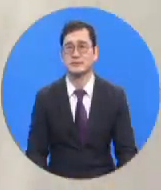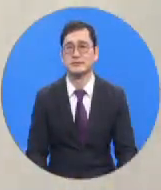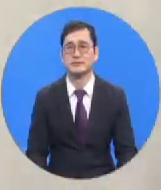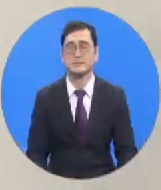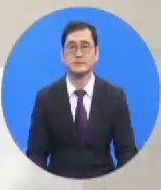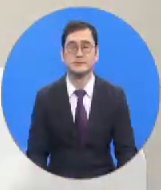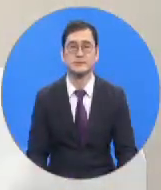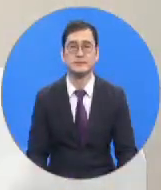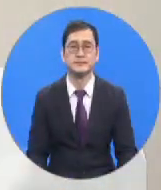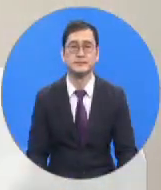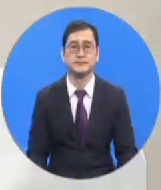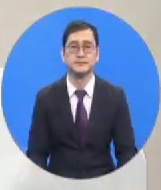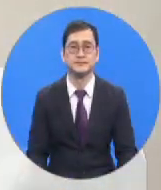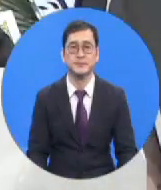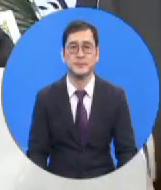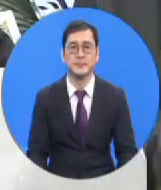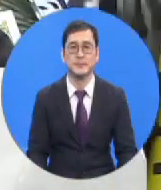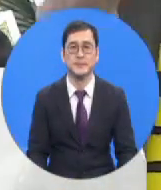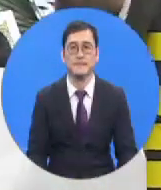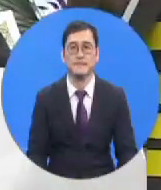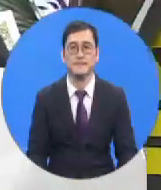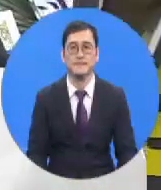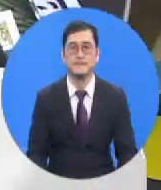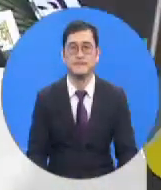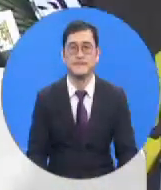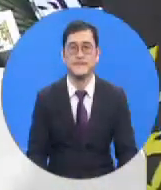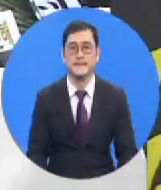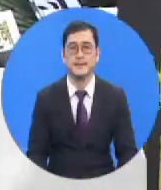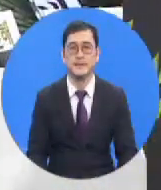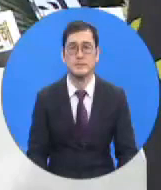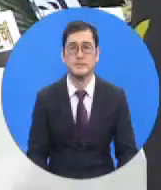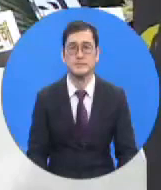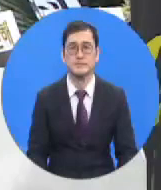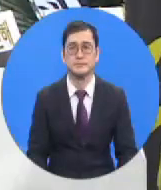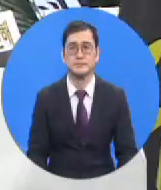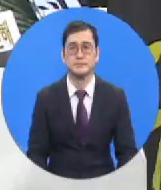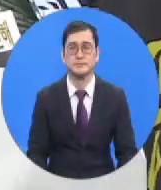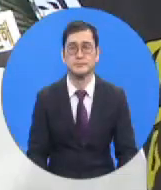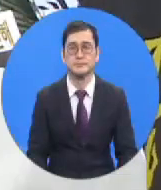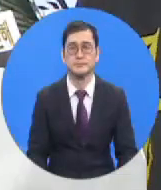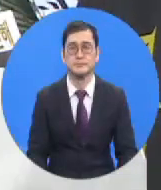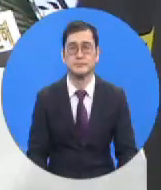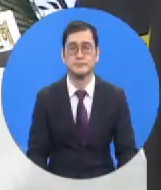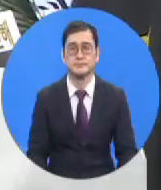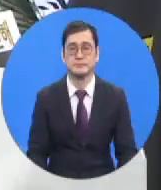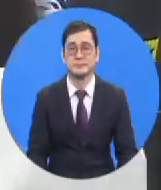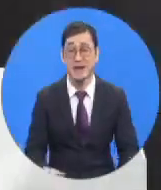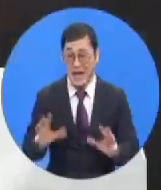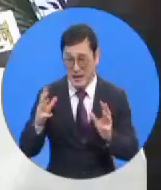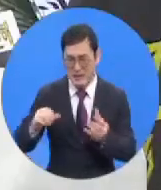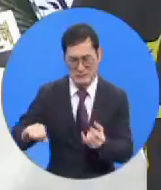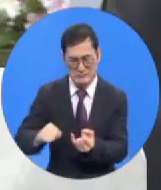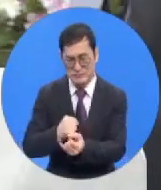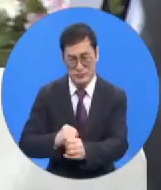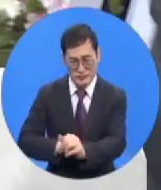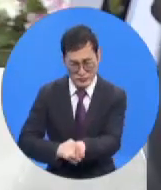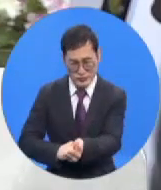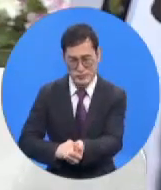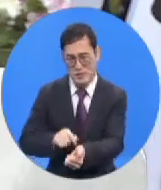중요한 부분인 것 같아요. 지금 예. 제가 화면에 보는 것처럼 정인이 미안한 마음, 그다음에 그